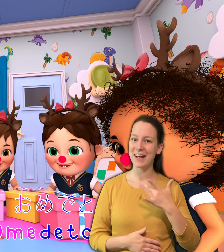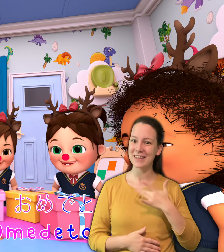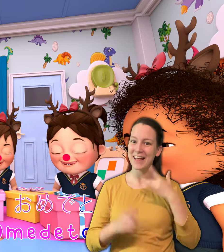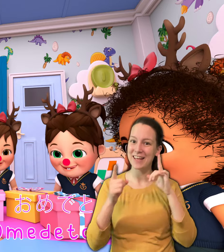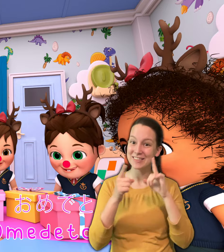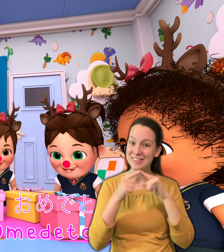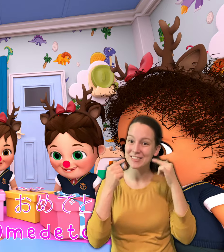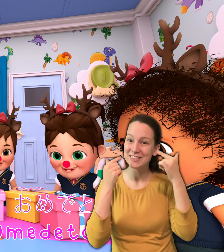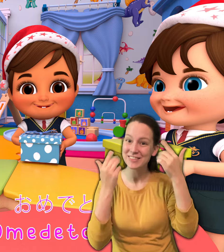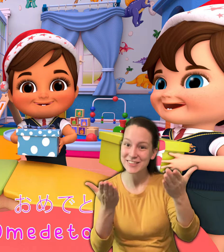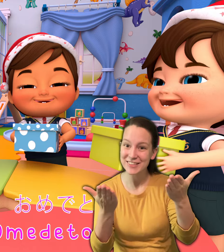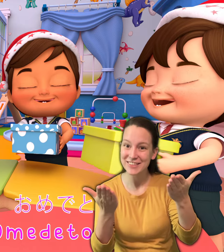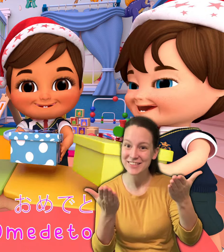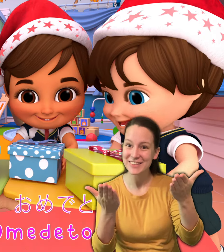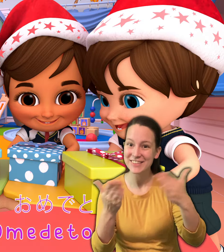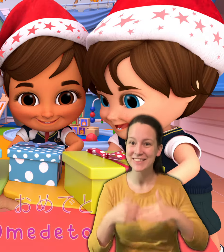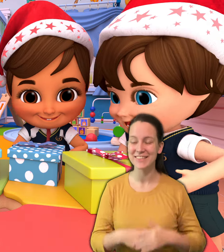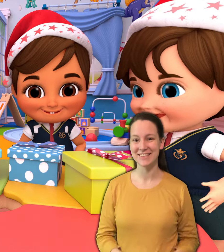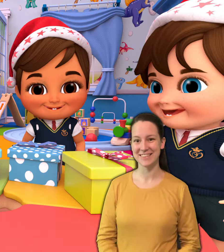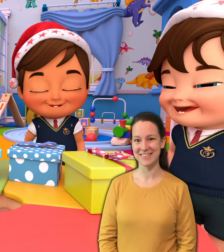誕生日おめでとう